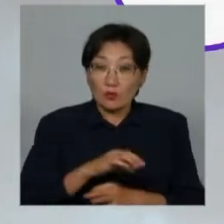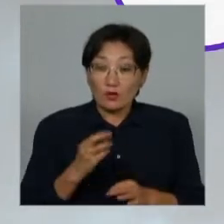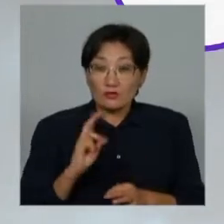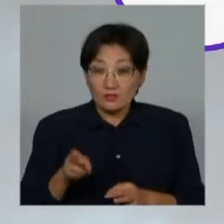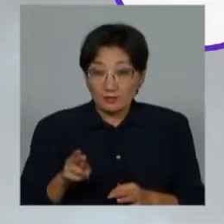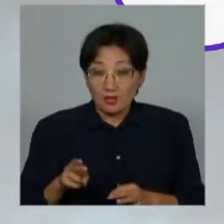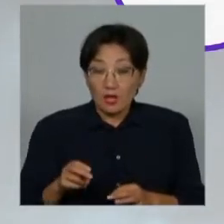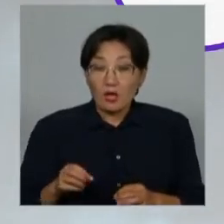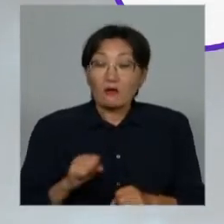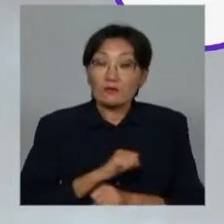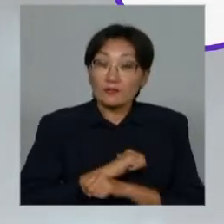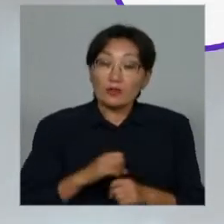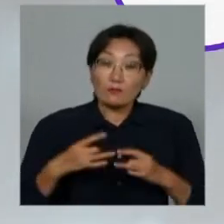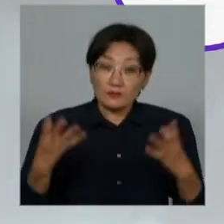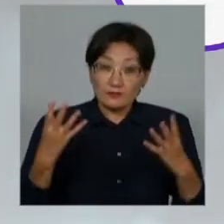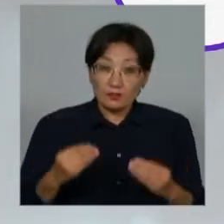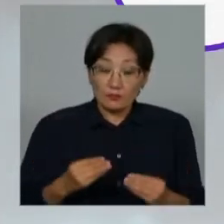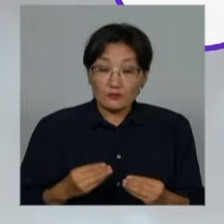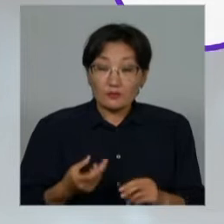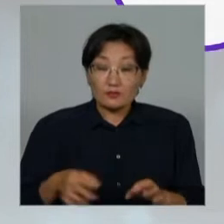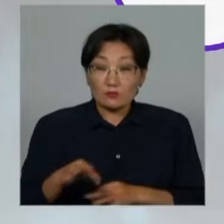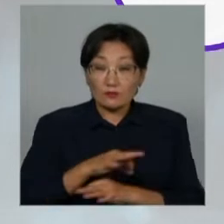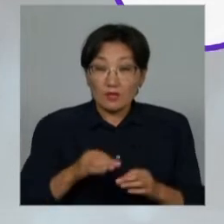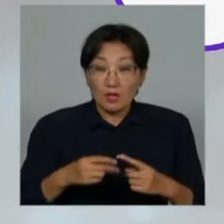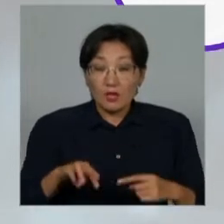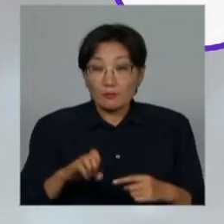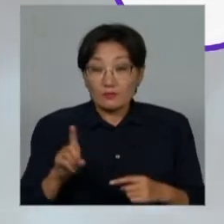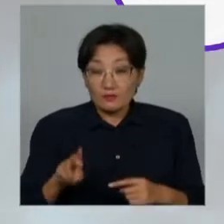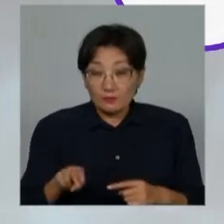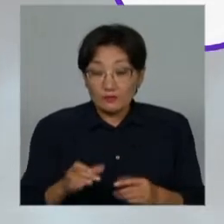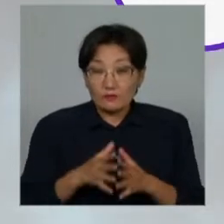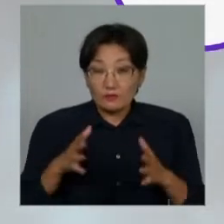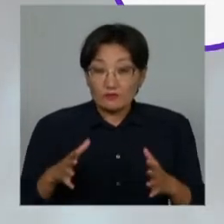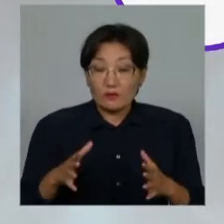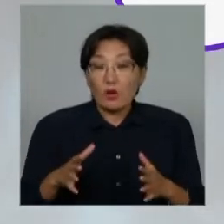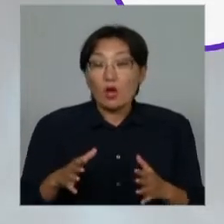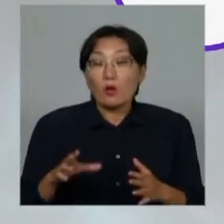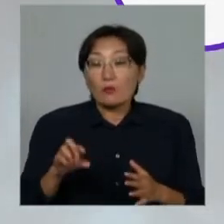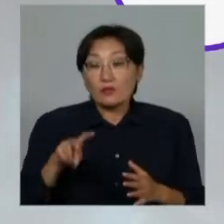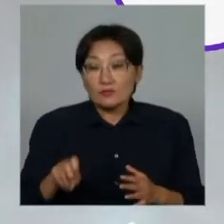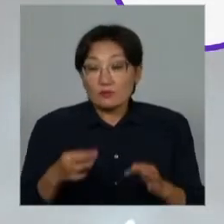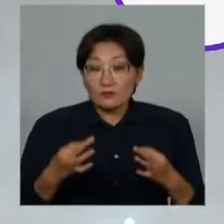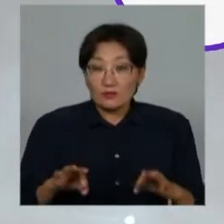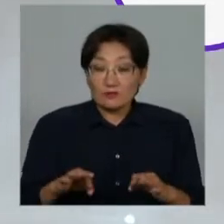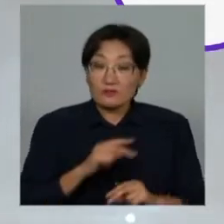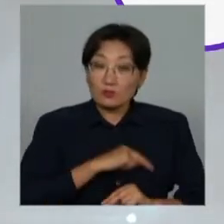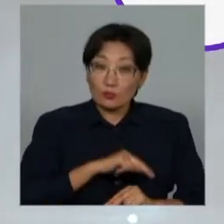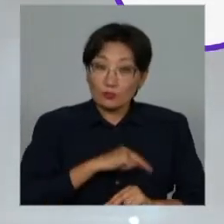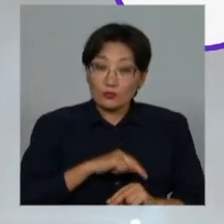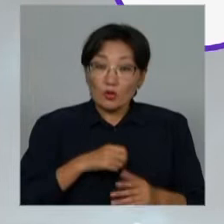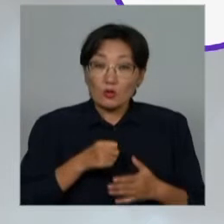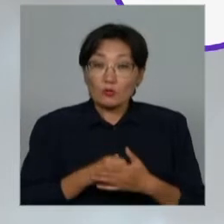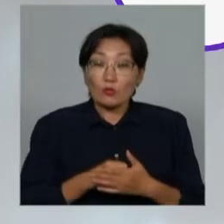выходные и праздничные дни. Лидером проекта это субъекты МСБ, набравшим наибольшее количество баллов, разрешено функционировать